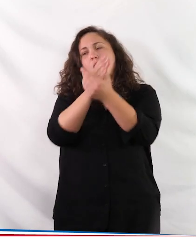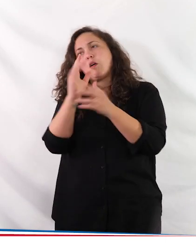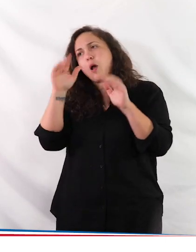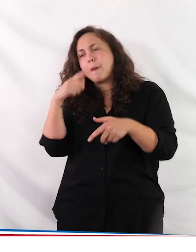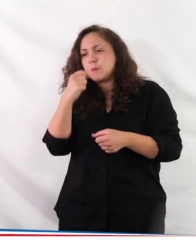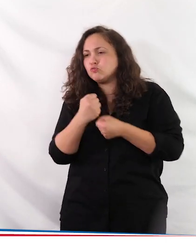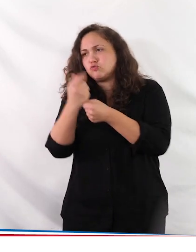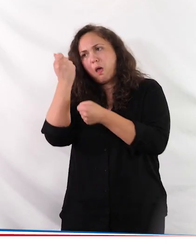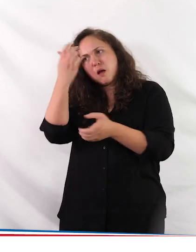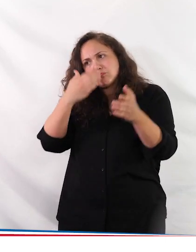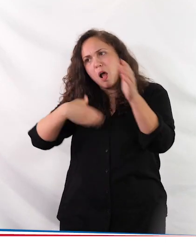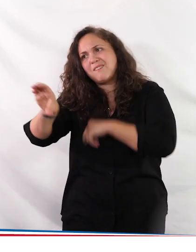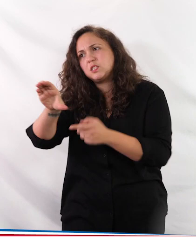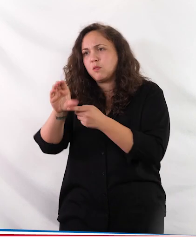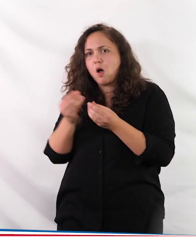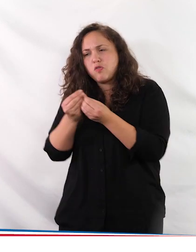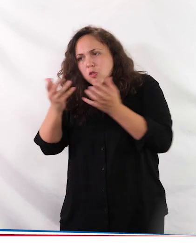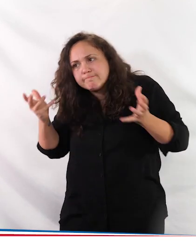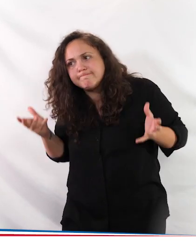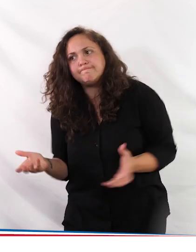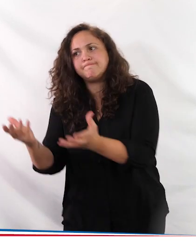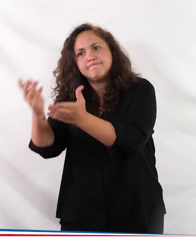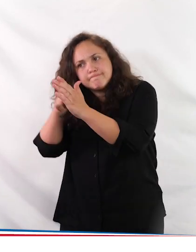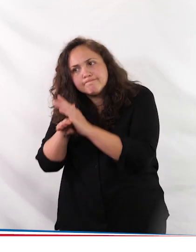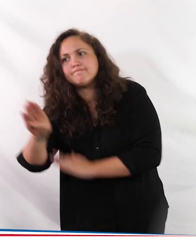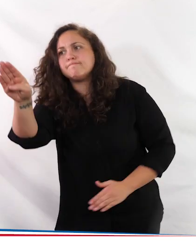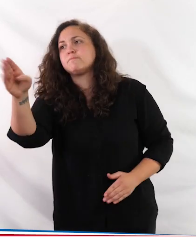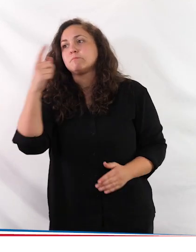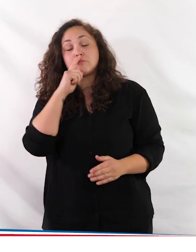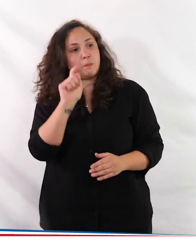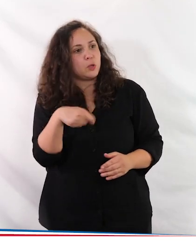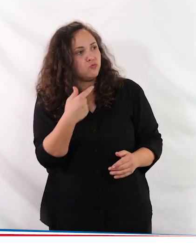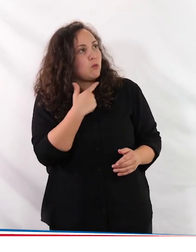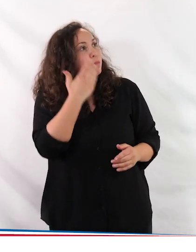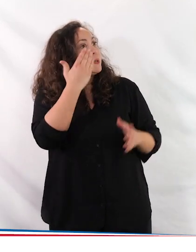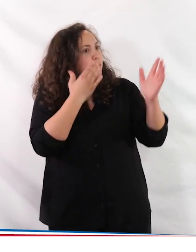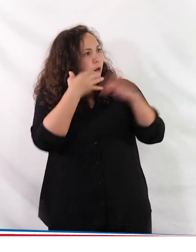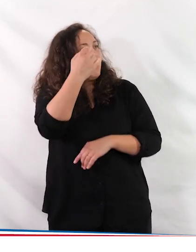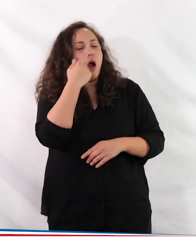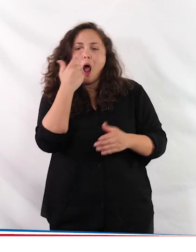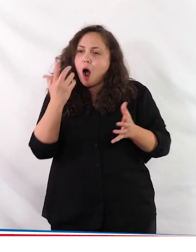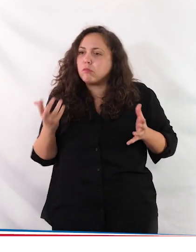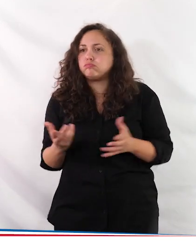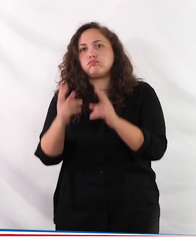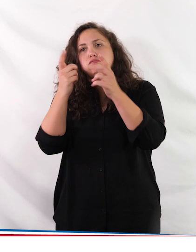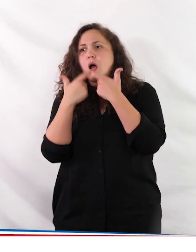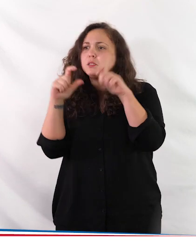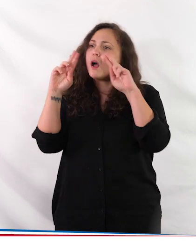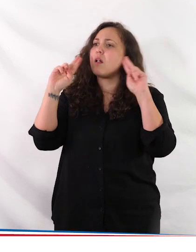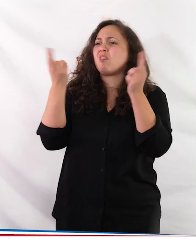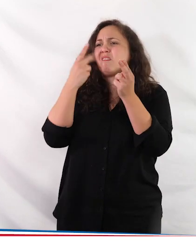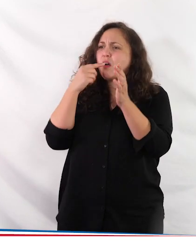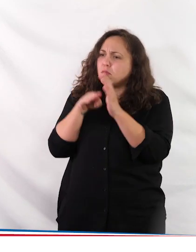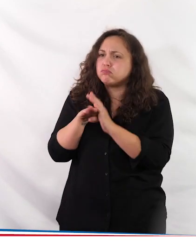le biais d'investissements et d'un soutien à l'investissement. L'État doit donner des impulsions, et là, je donnerai une impulsion, bien sûr, sur